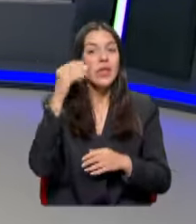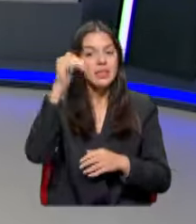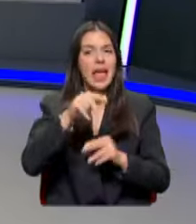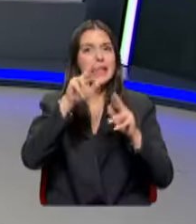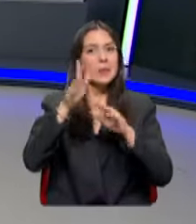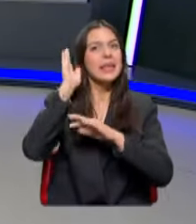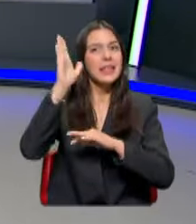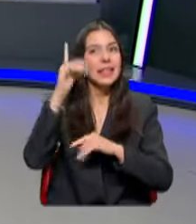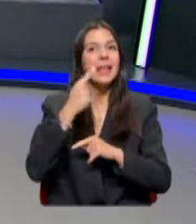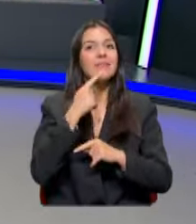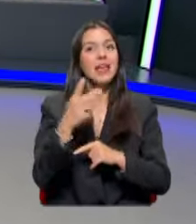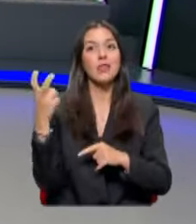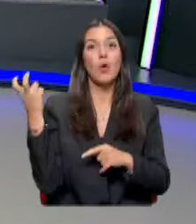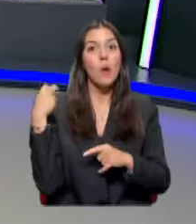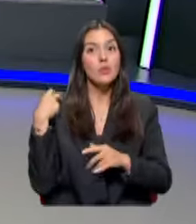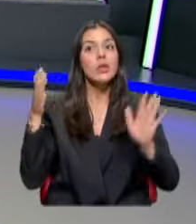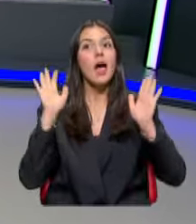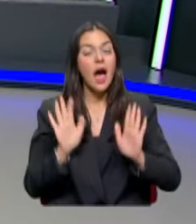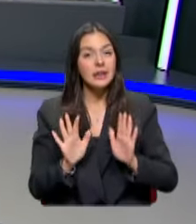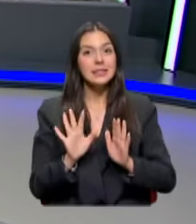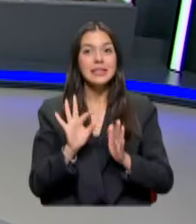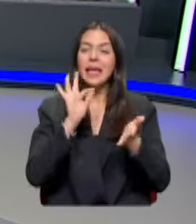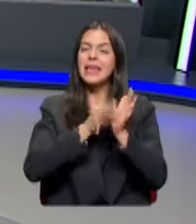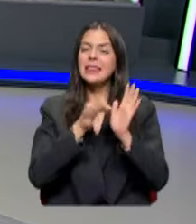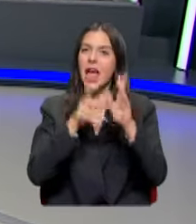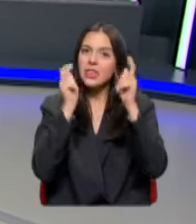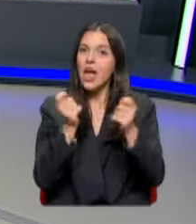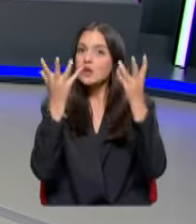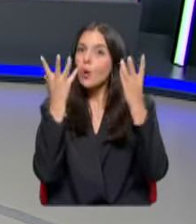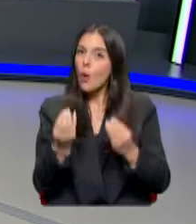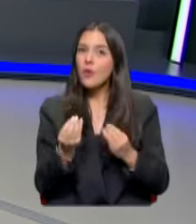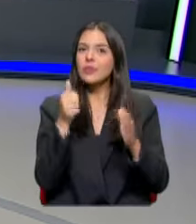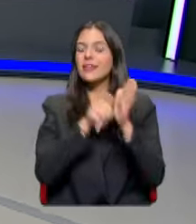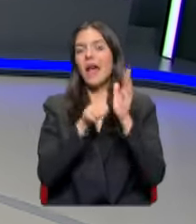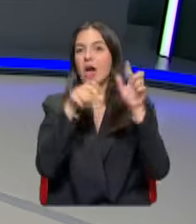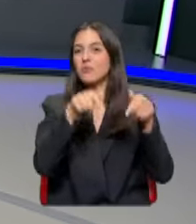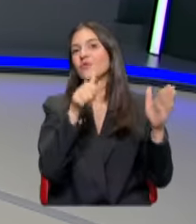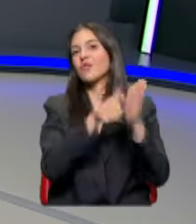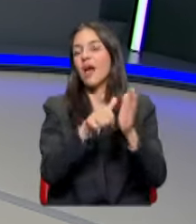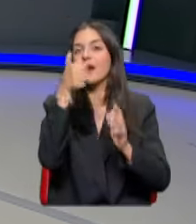gibi giderler diyen komutanın aslında iddiasının gerçek olduğu tarihti bu tarih.